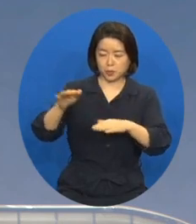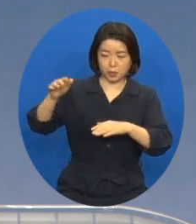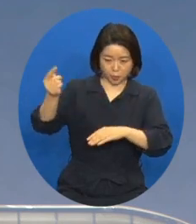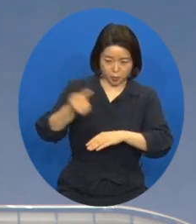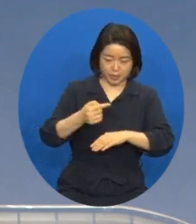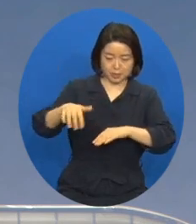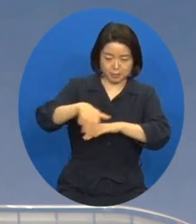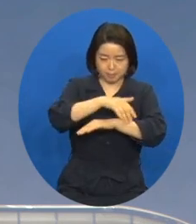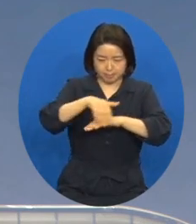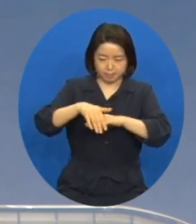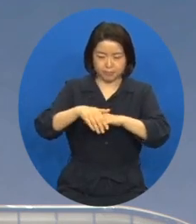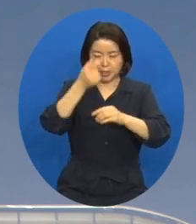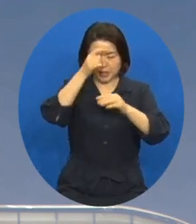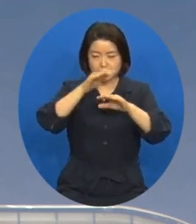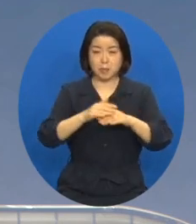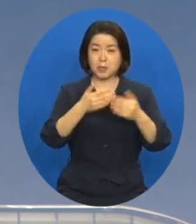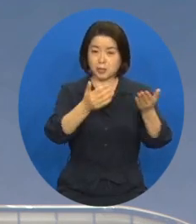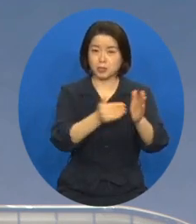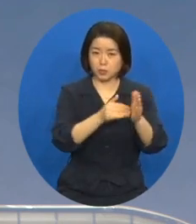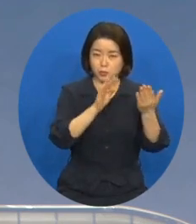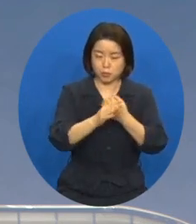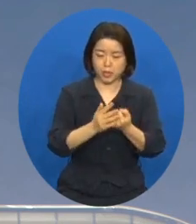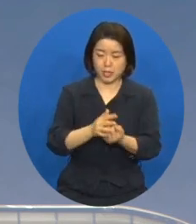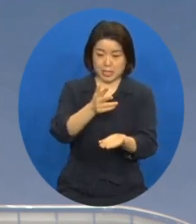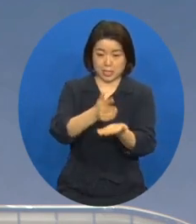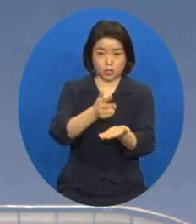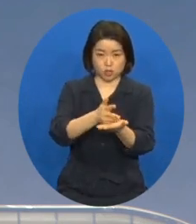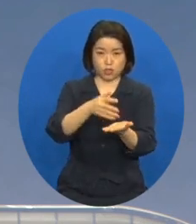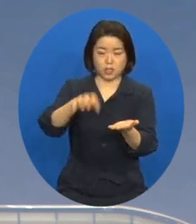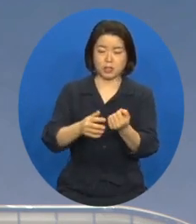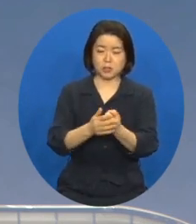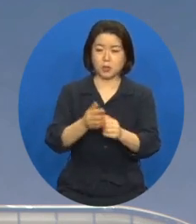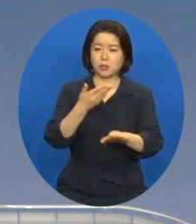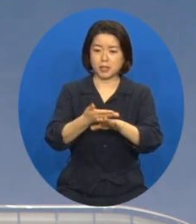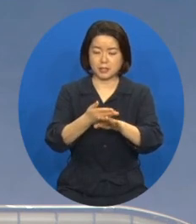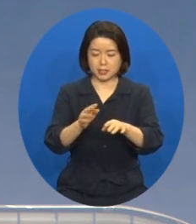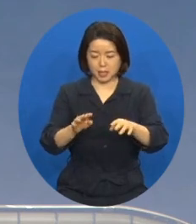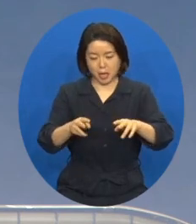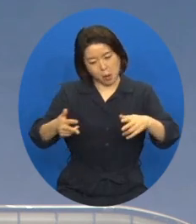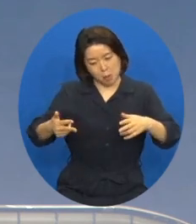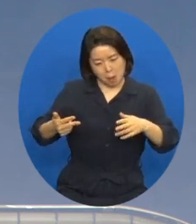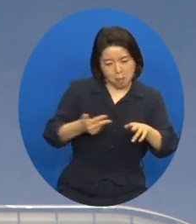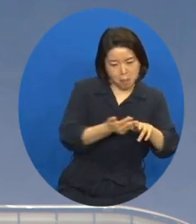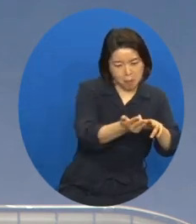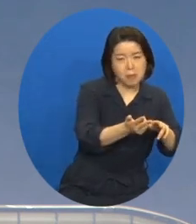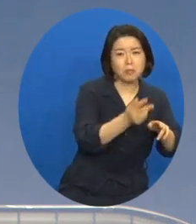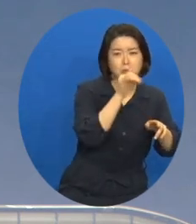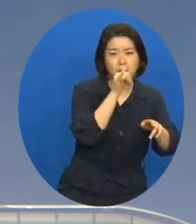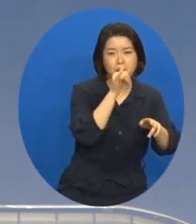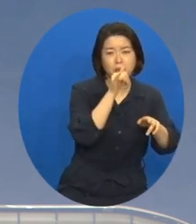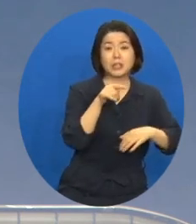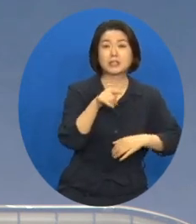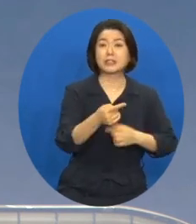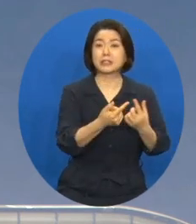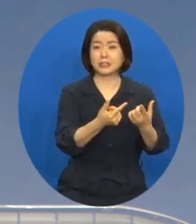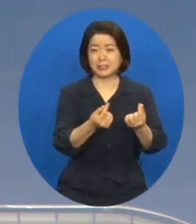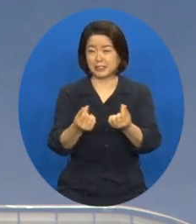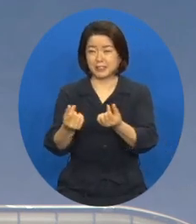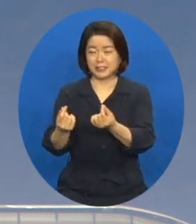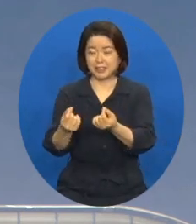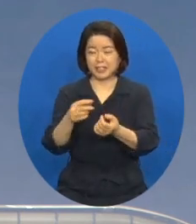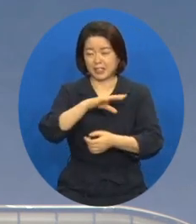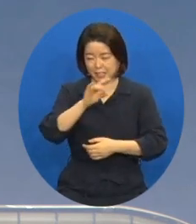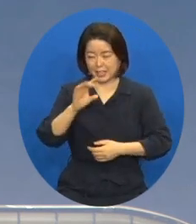예배드리다가 주차장에서 다른 차를 부딪혔대요. 그런 일이 왕왕